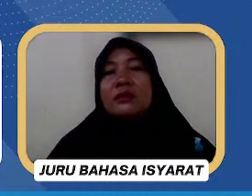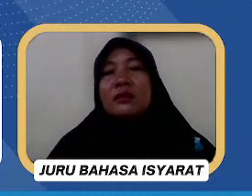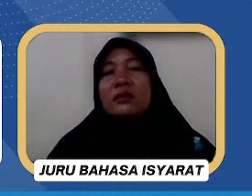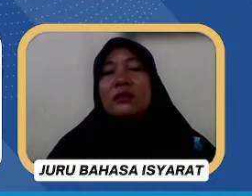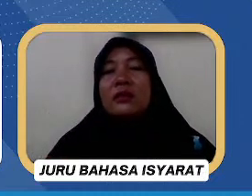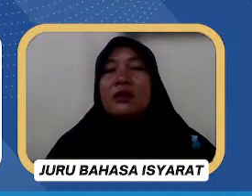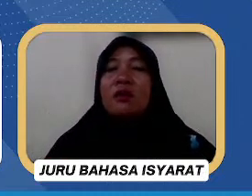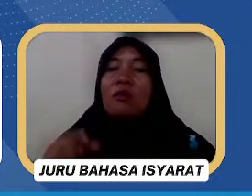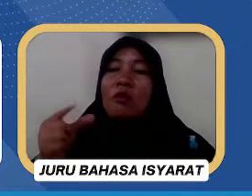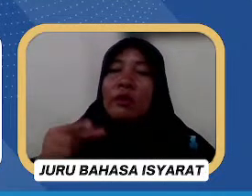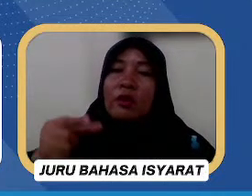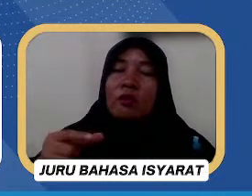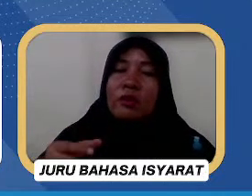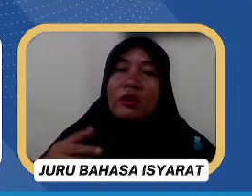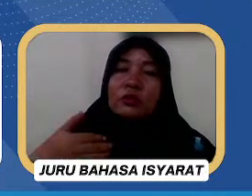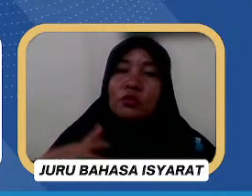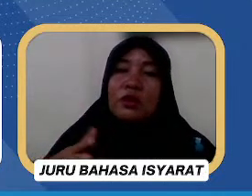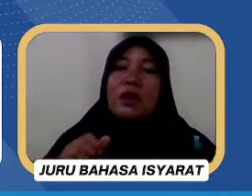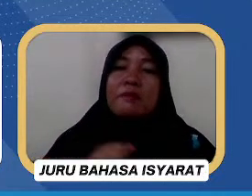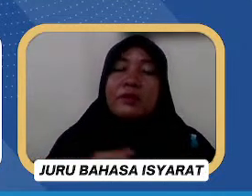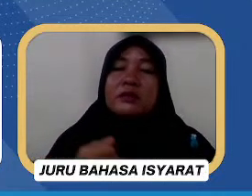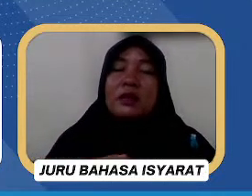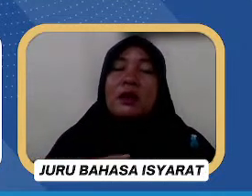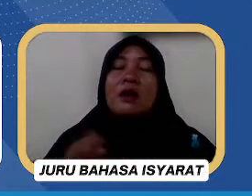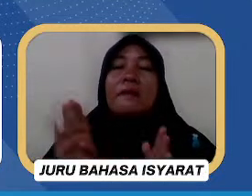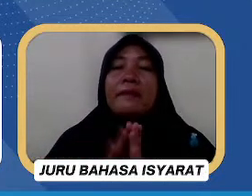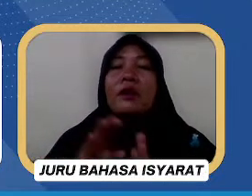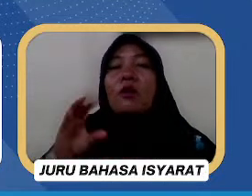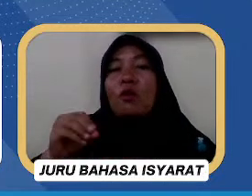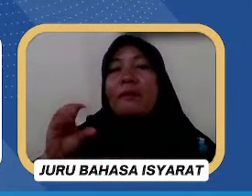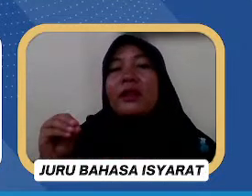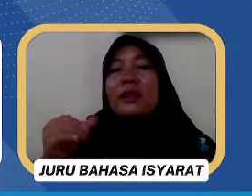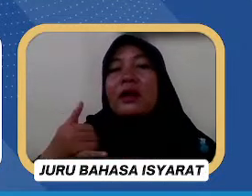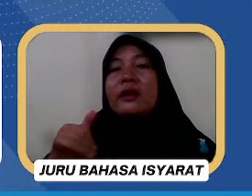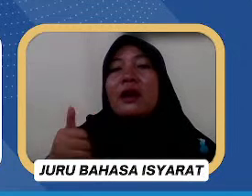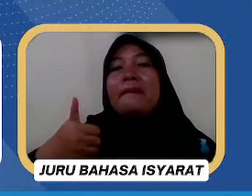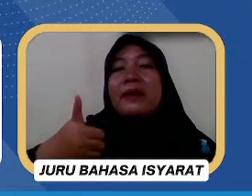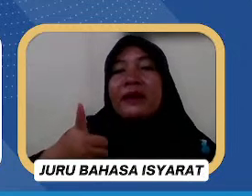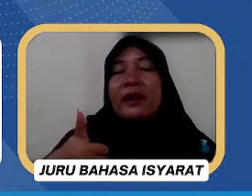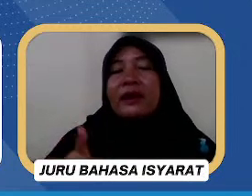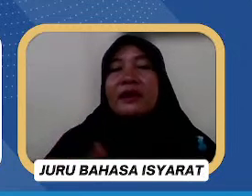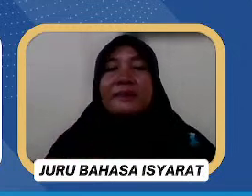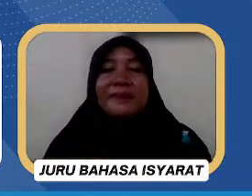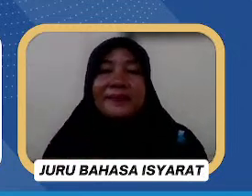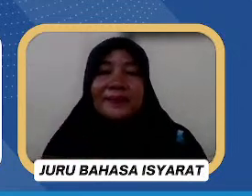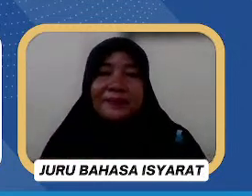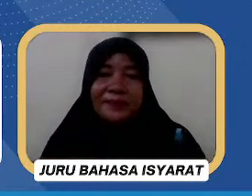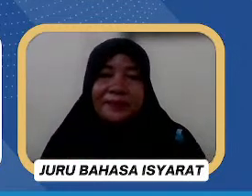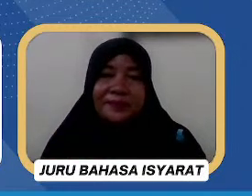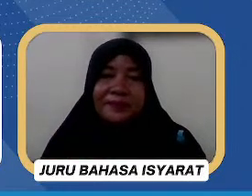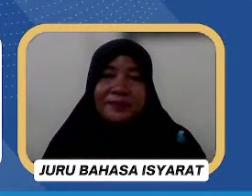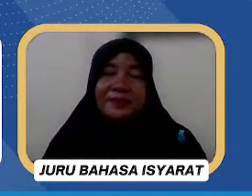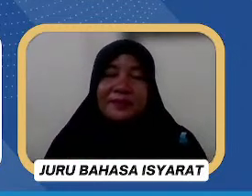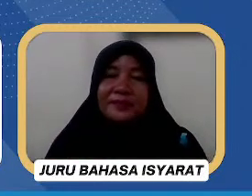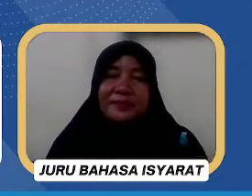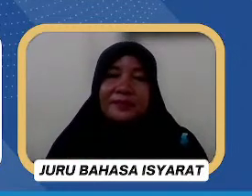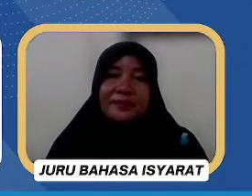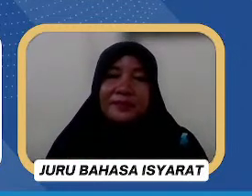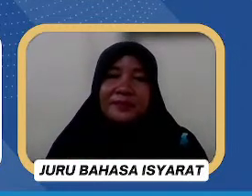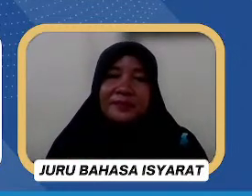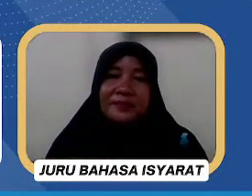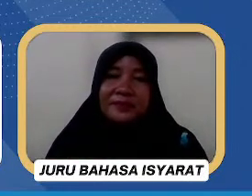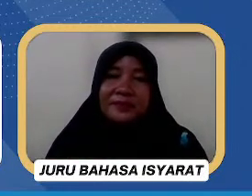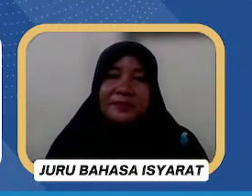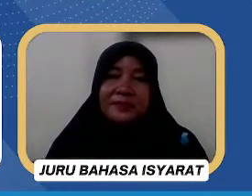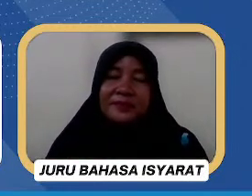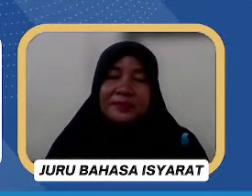terjadi lagi di belakang layar, terjadi lagi damai di belakang meja, ya kan, Tapi ini kan dorongan ini yang kita lihat